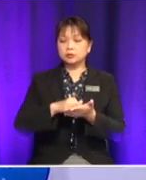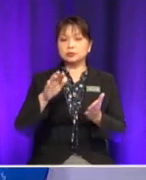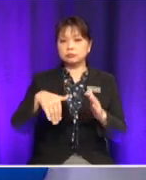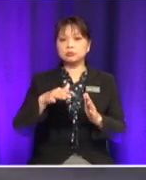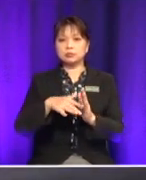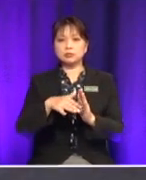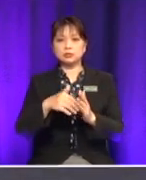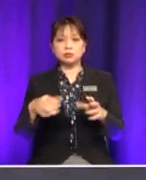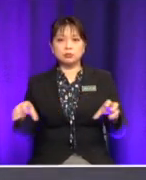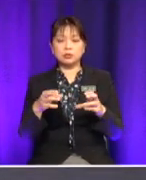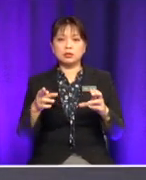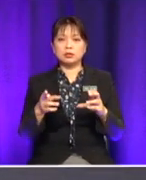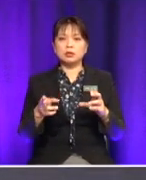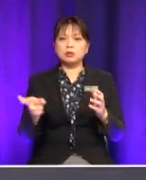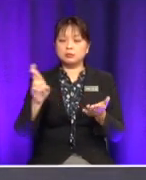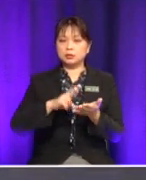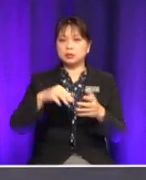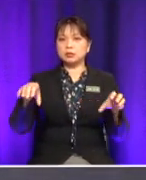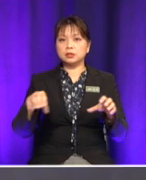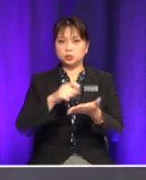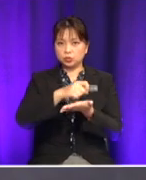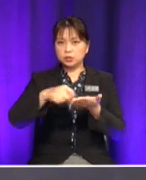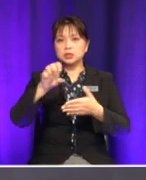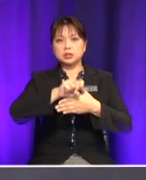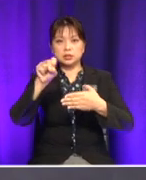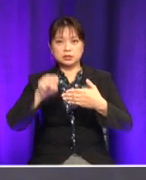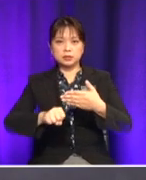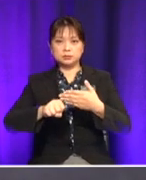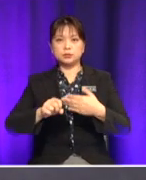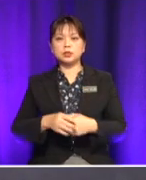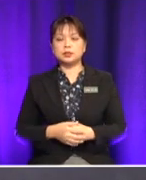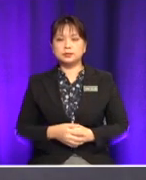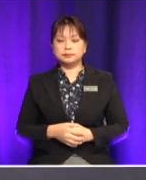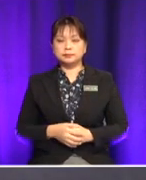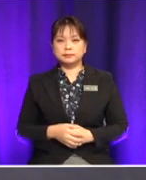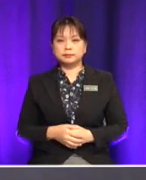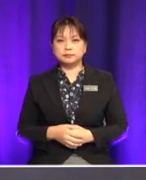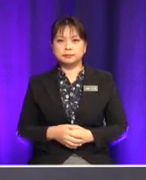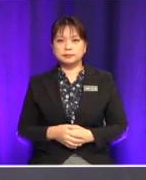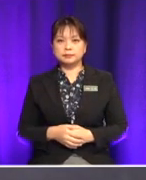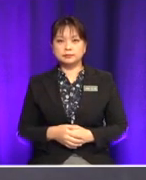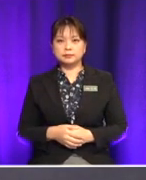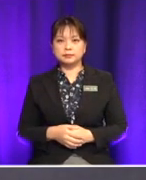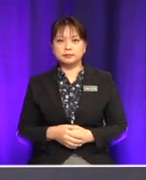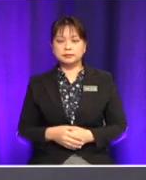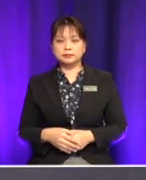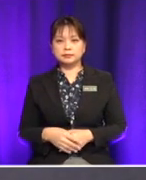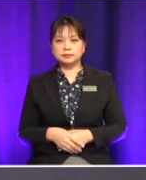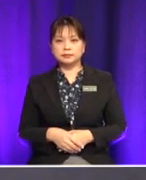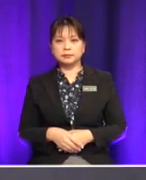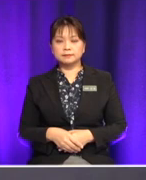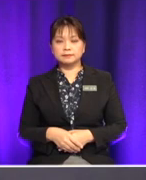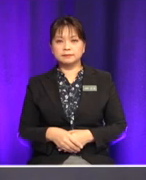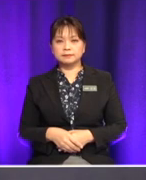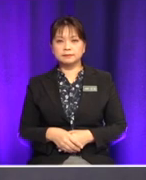kesimpulan dari pada eksperimen tadi kan jadi kendala menulis kesimpulan membuat kesimpulan membuat